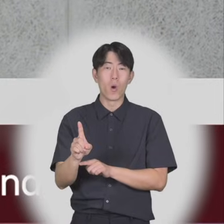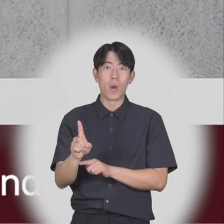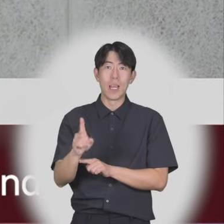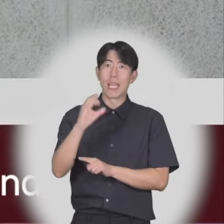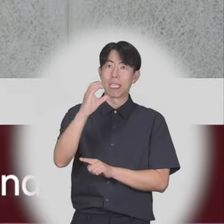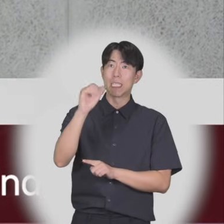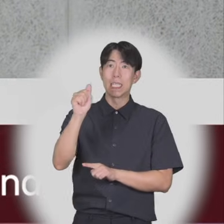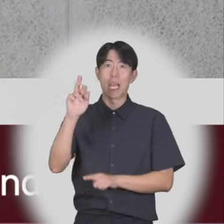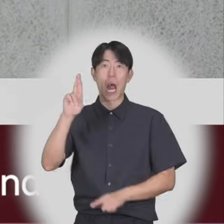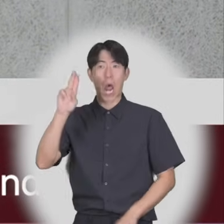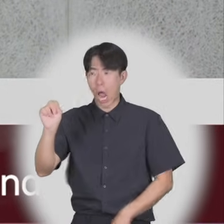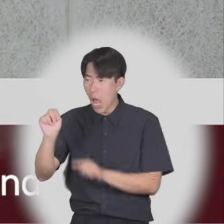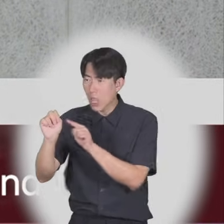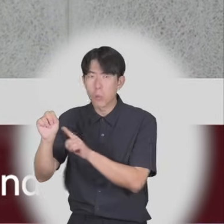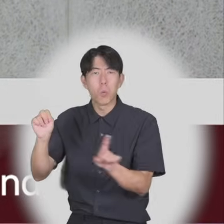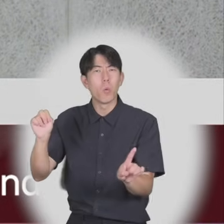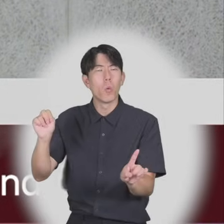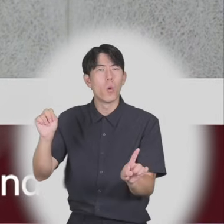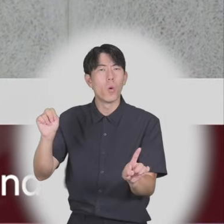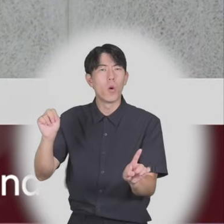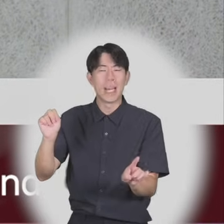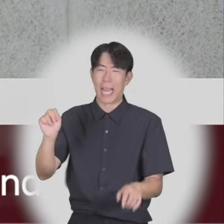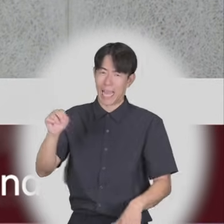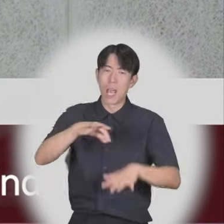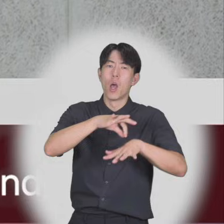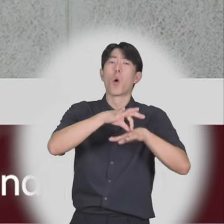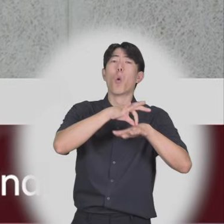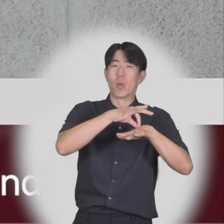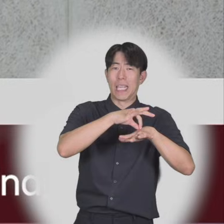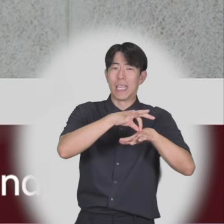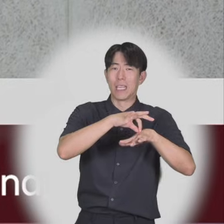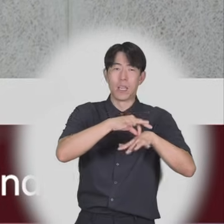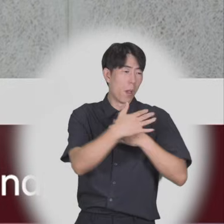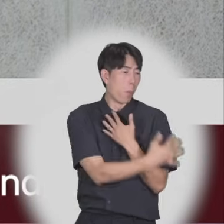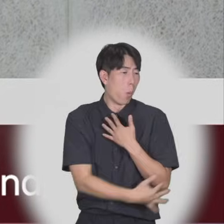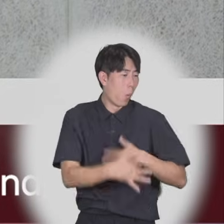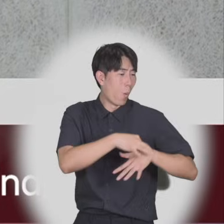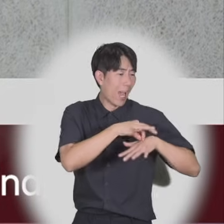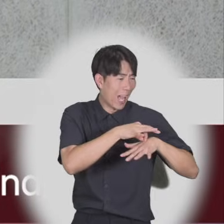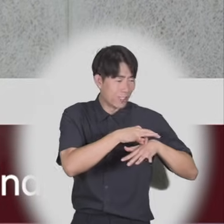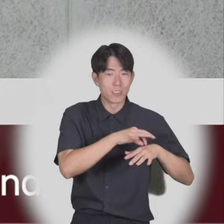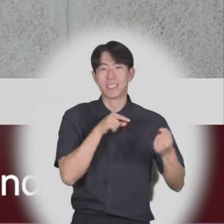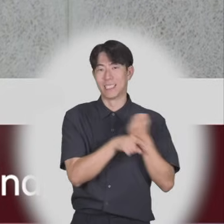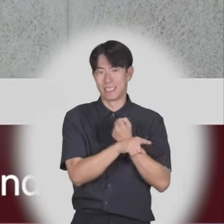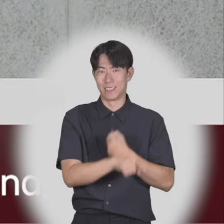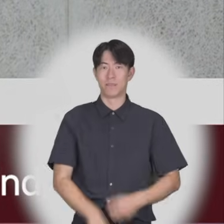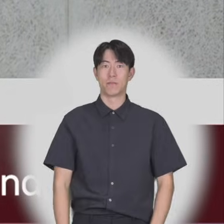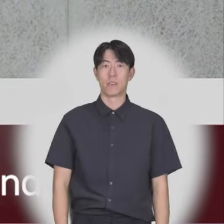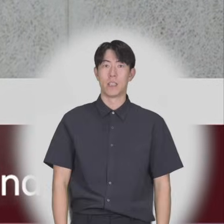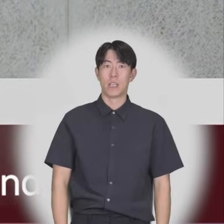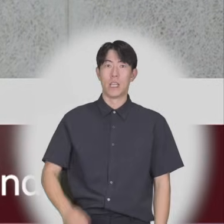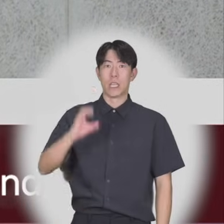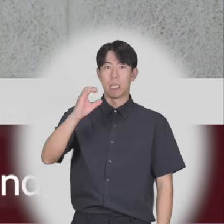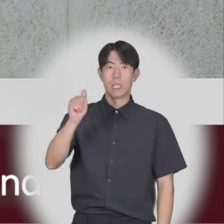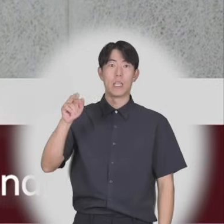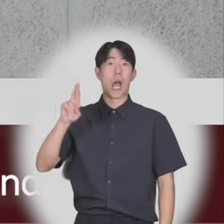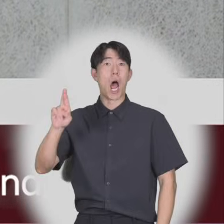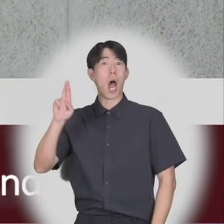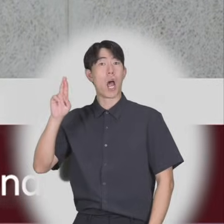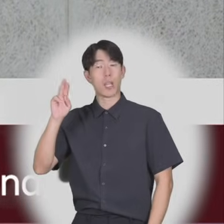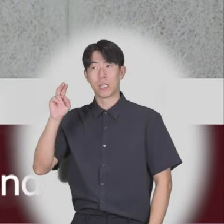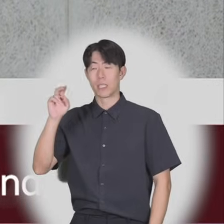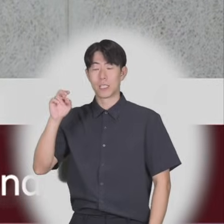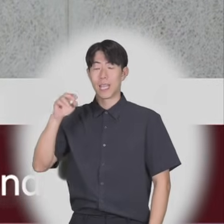하는데 카는 고기, 육체 그런 뜻입니다. 그래서 카디널 마인드